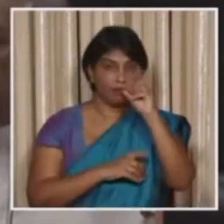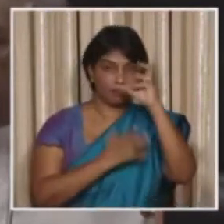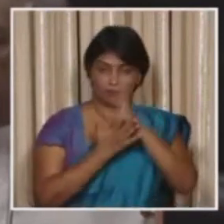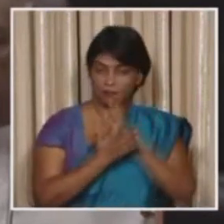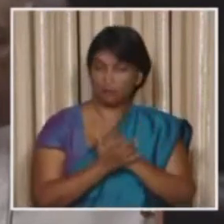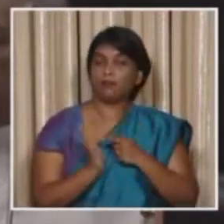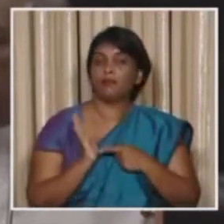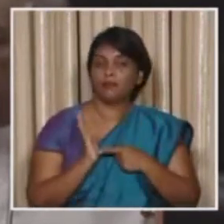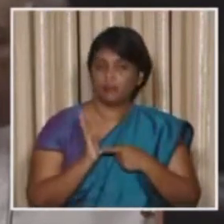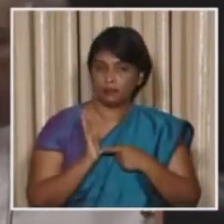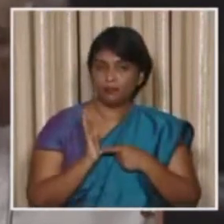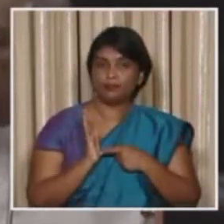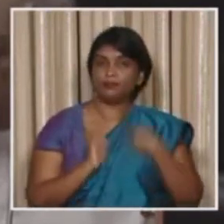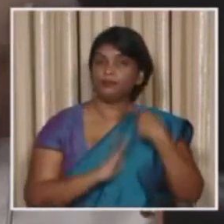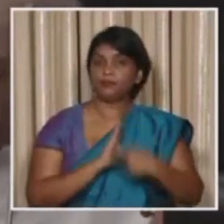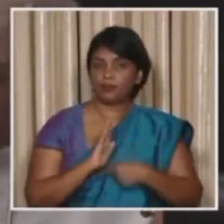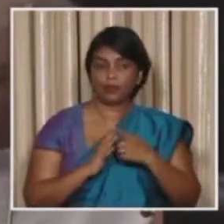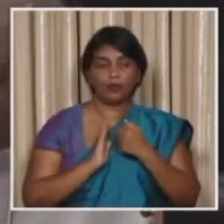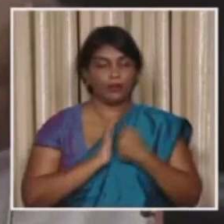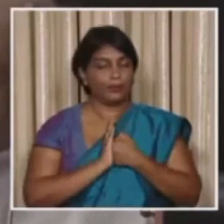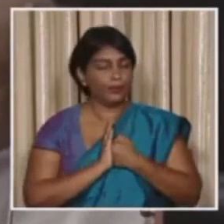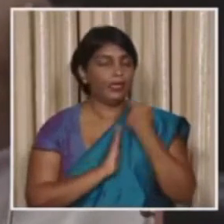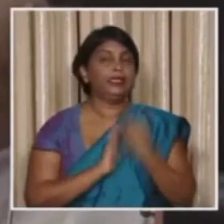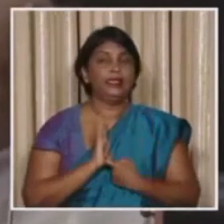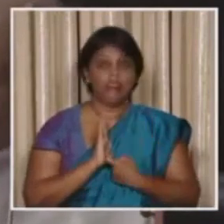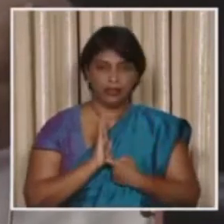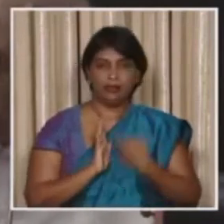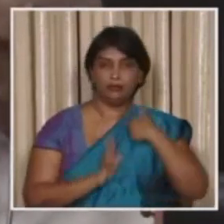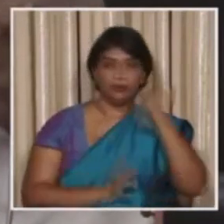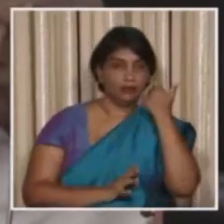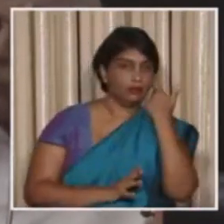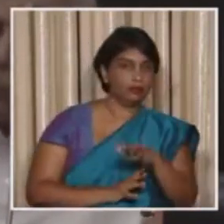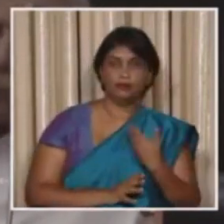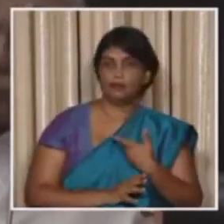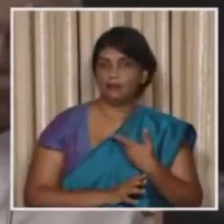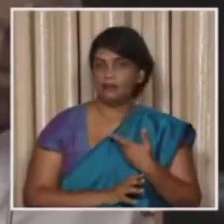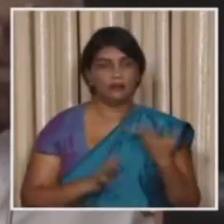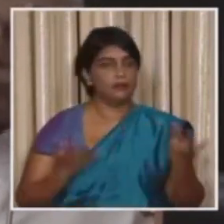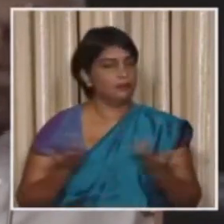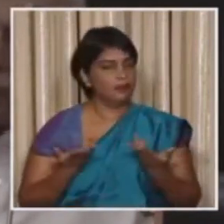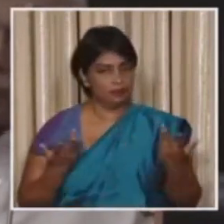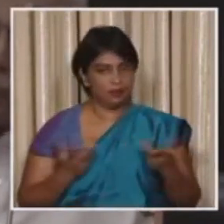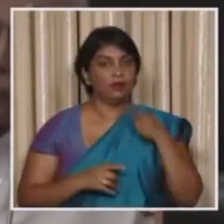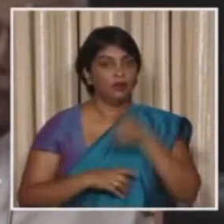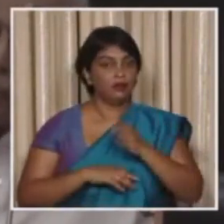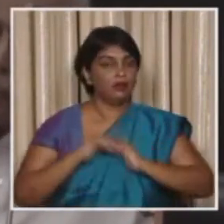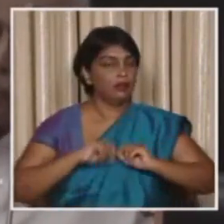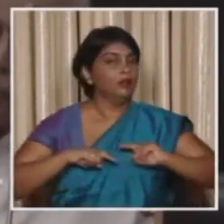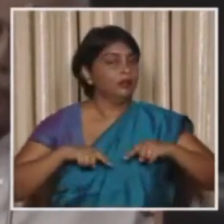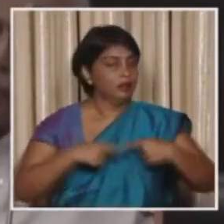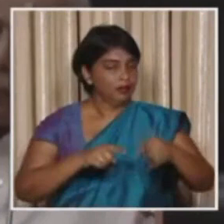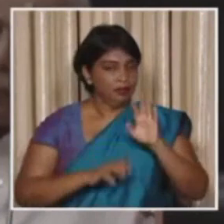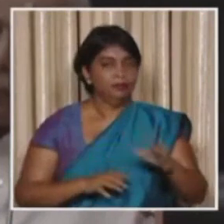ව්‍යවස්ථා සංශෝධනය මේ රටේ උත්තරිත නීතියයි. එය නොසලකා ඉන්න අපට හැකියාවක් නැහැ. එය ක්‍රියාත්මක